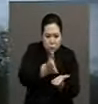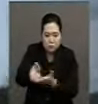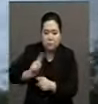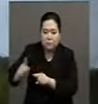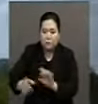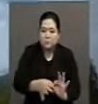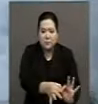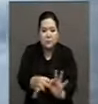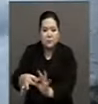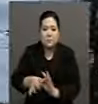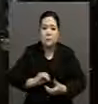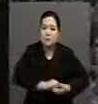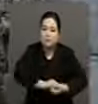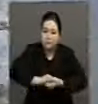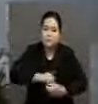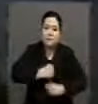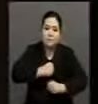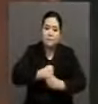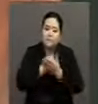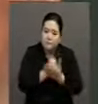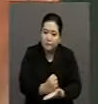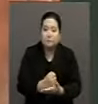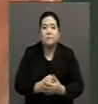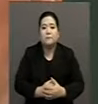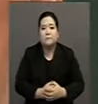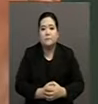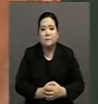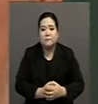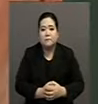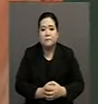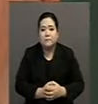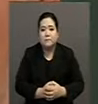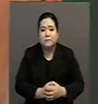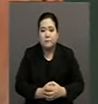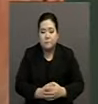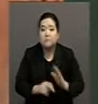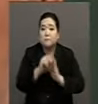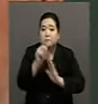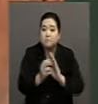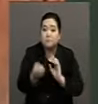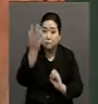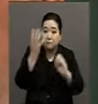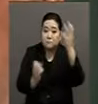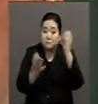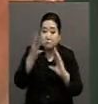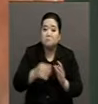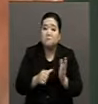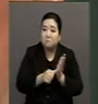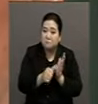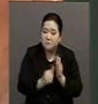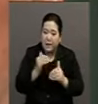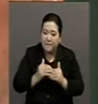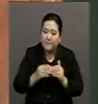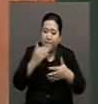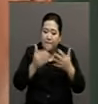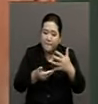ข้อกฎหมายและช่องทางทำกิน ป่าน่านนี่จะแยกกันตีไม่ได ้ มันต้องเป็นกระบวนการการจัด